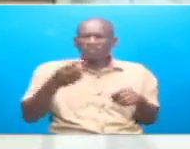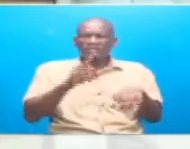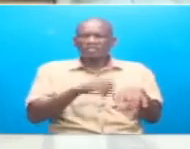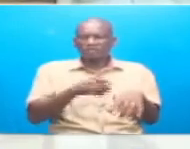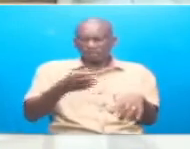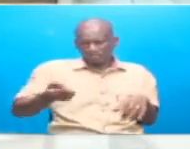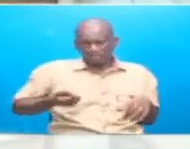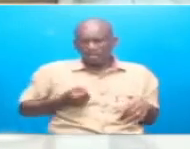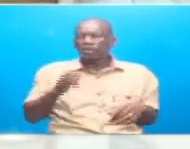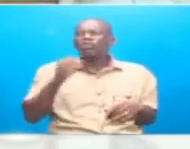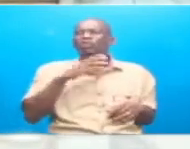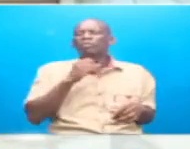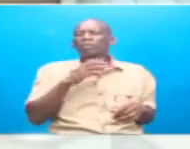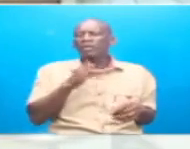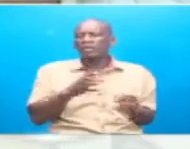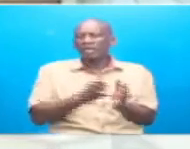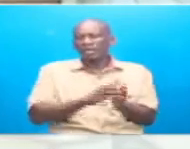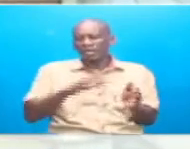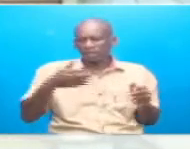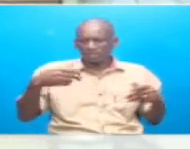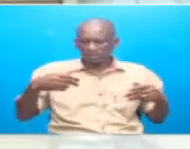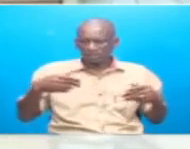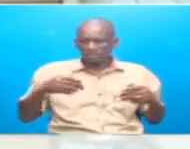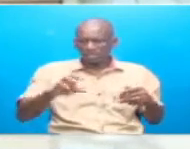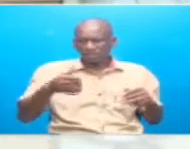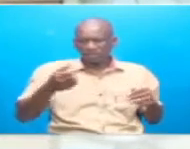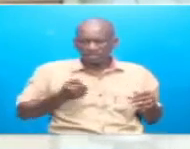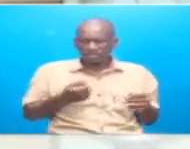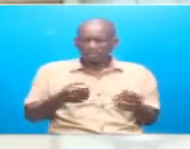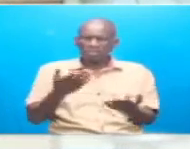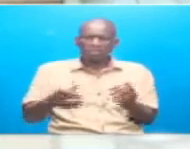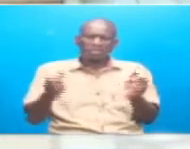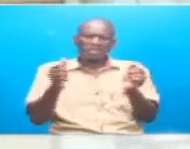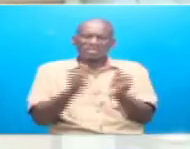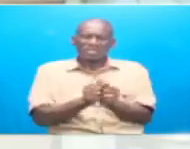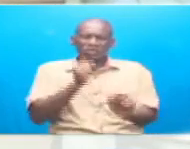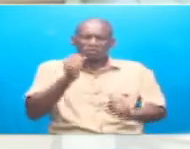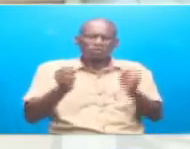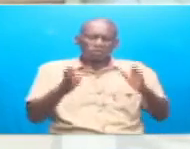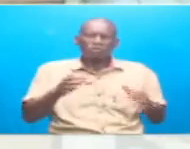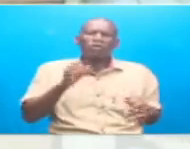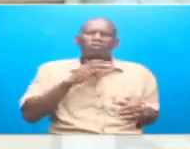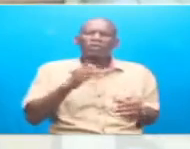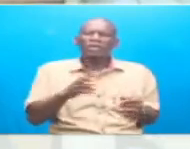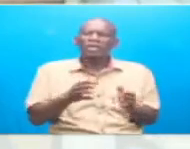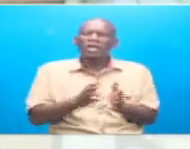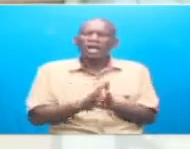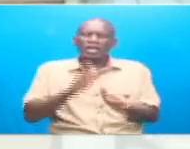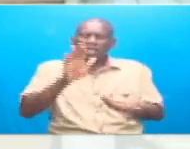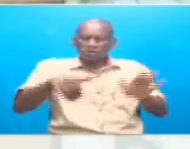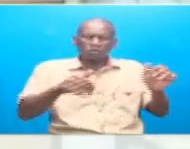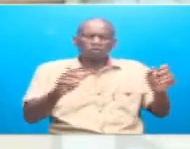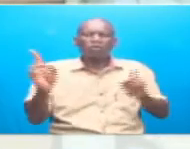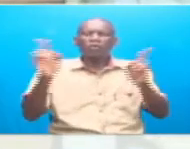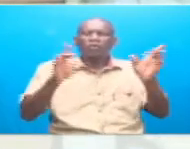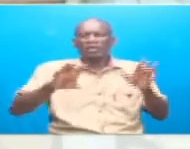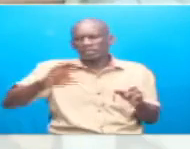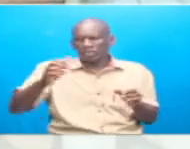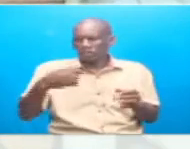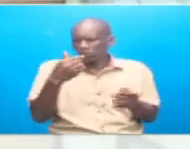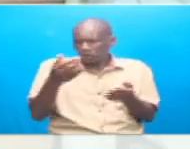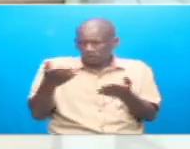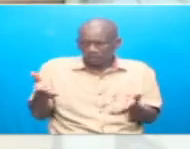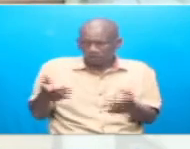msichana alicomplain na wale wenzao pia karibu wakimbiaji 10 walilalamika. Na nilichukua hatua ya kuita foreigners wengine ambao tuko nao kama